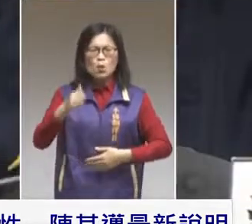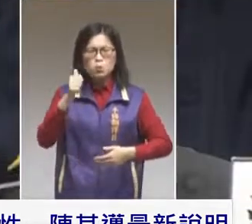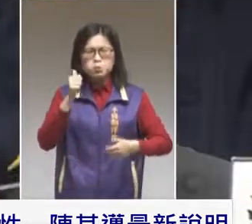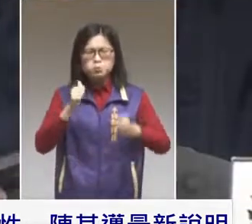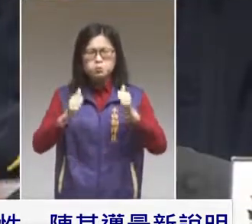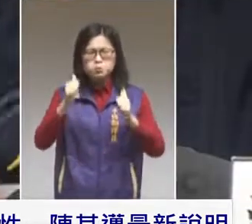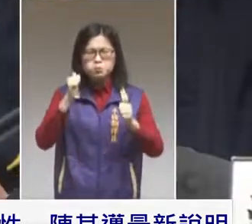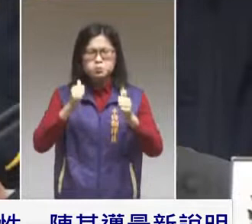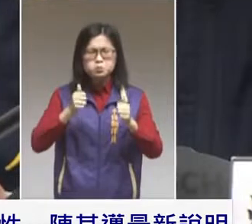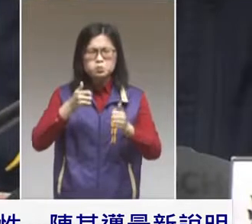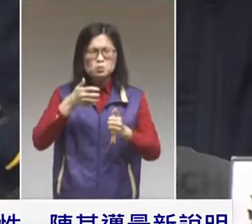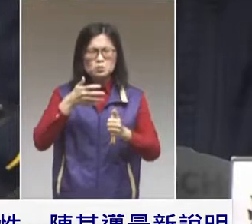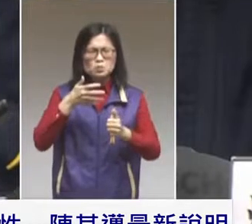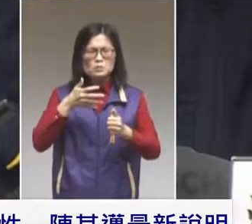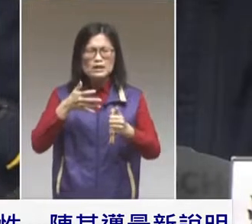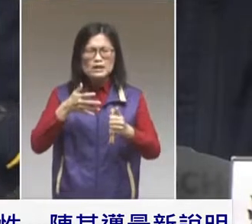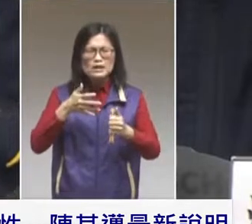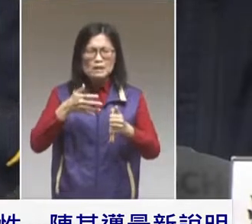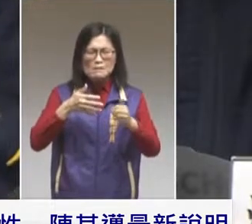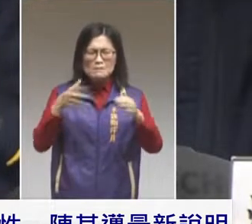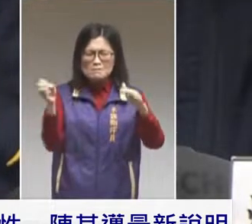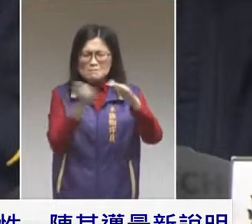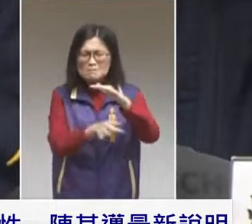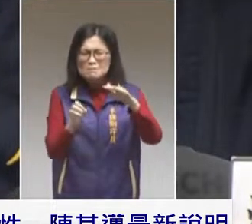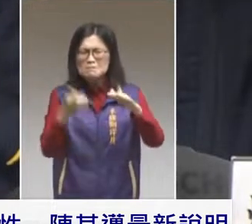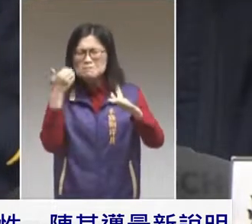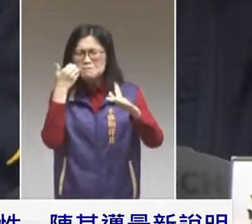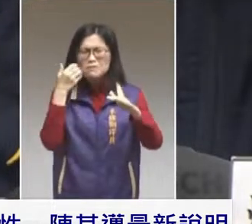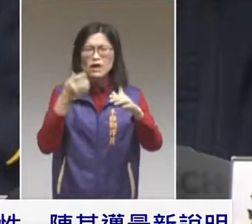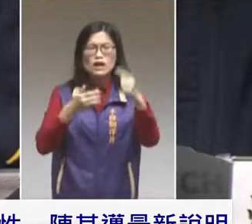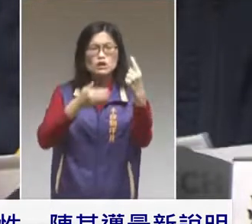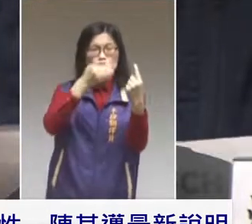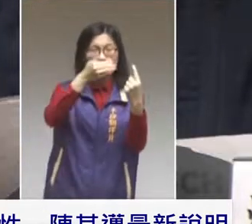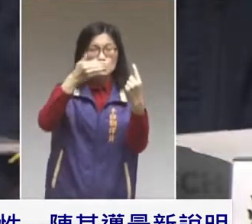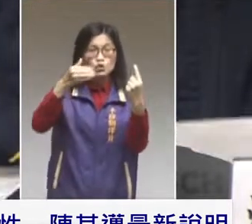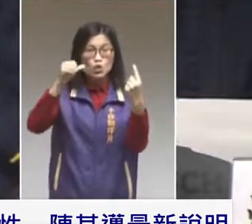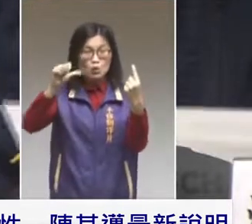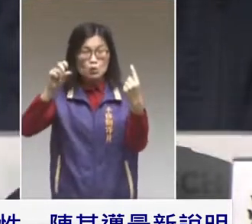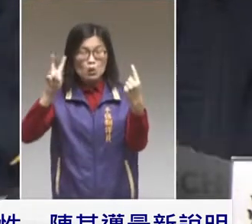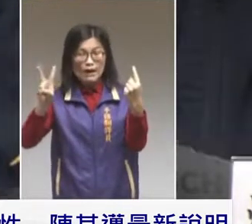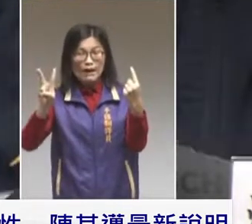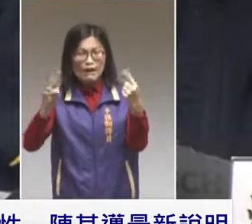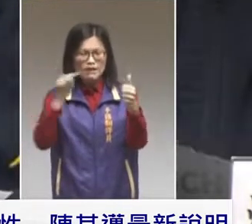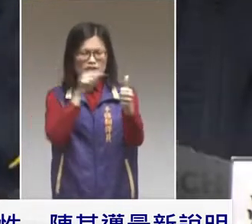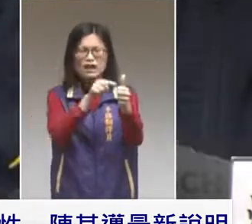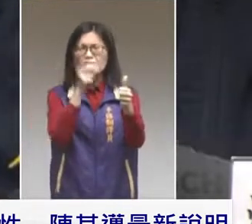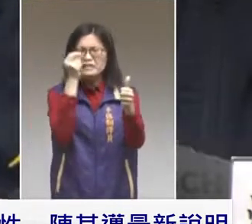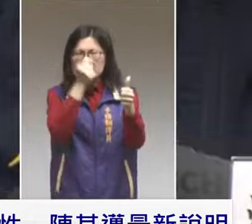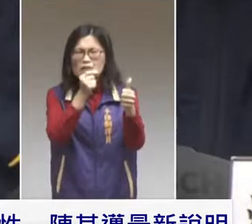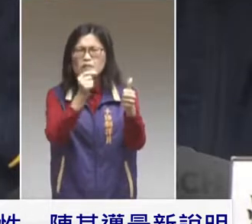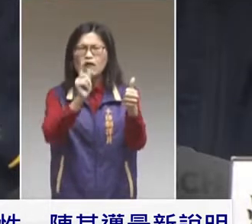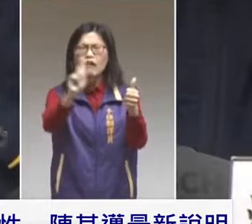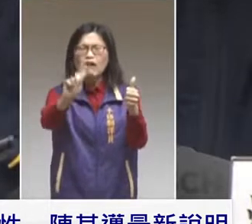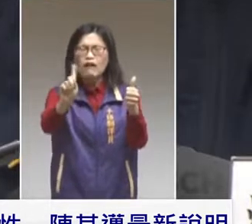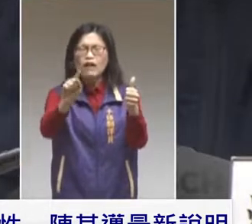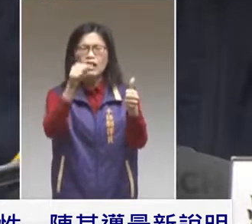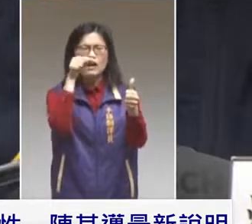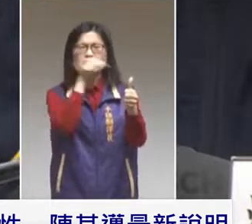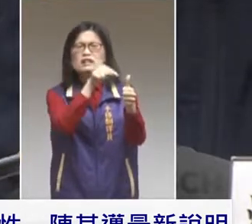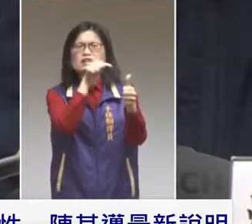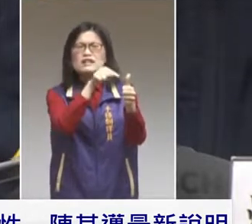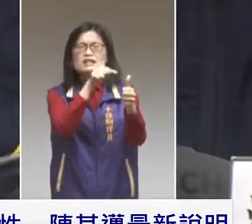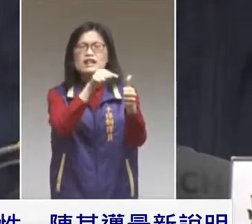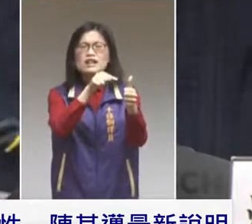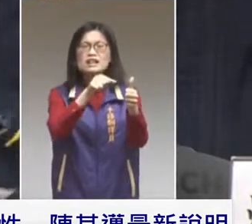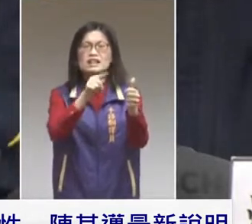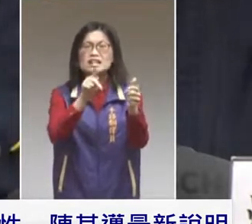那我们必须也要再论述到相关的一个疫调框列的一个状况，那在19952这